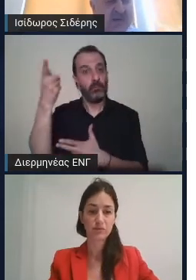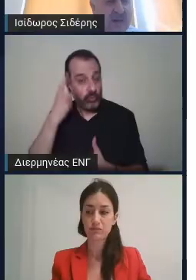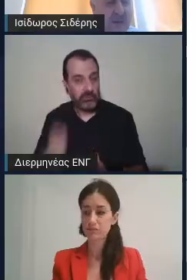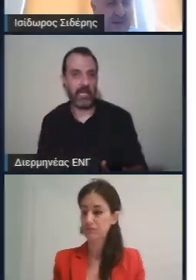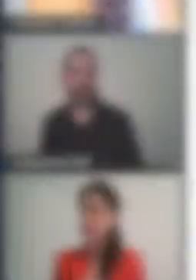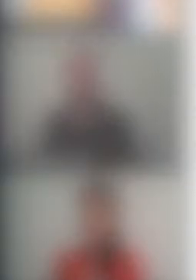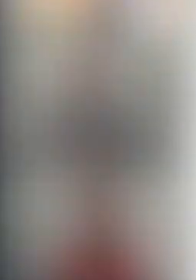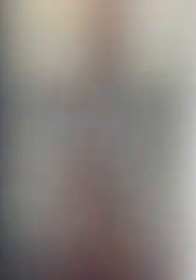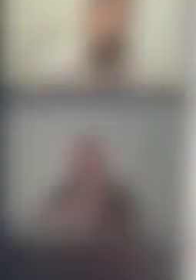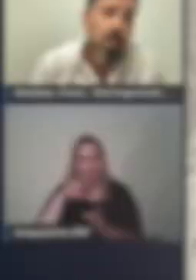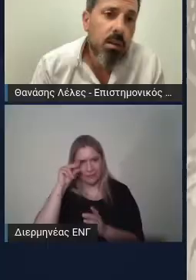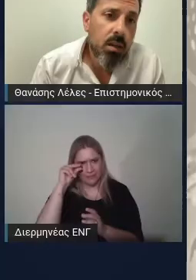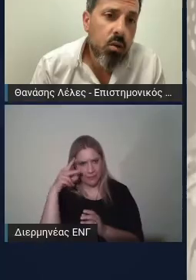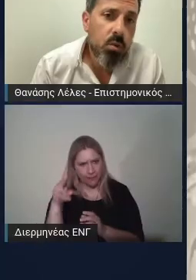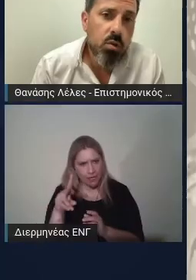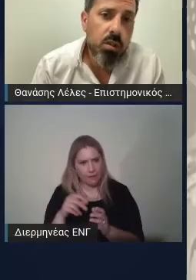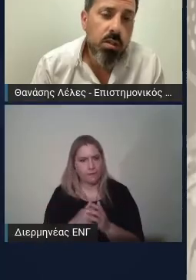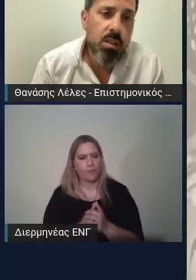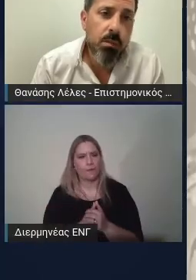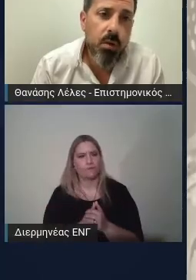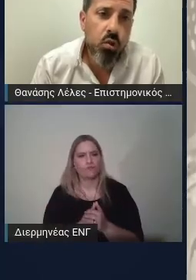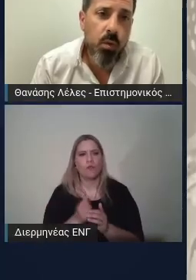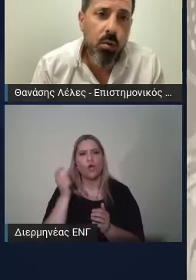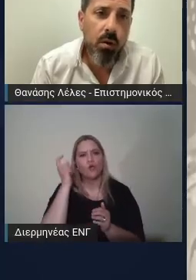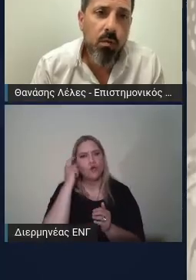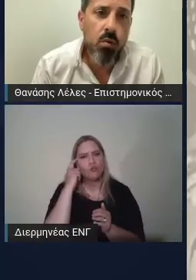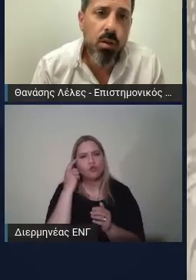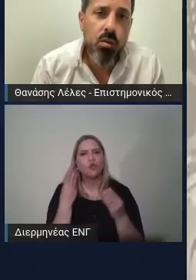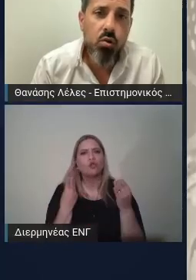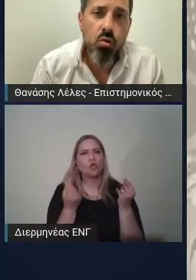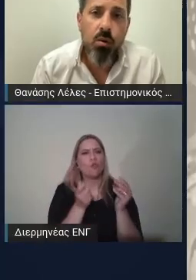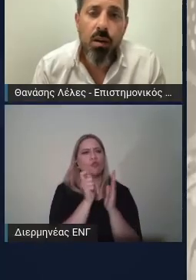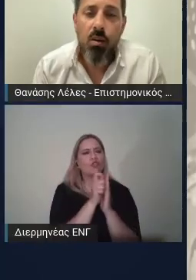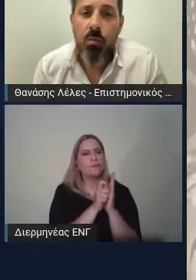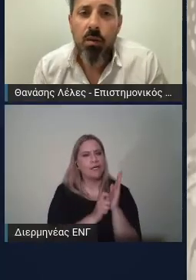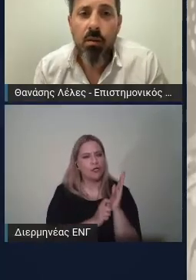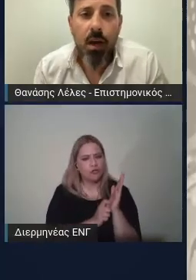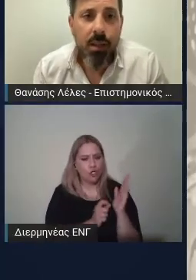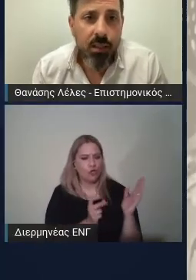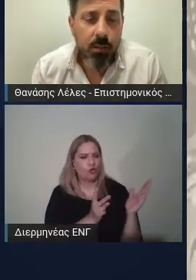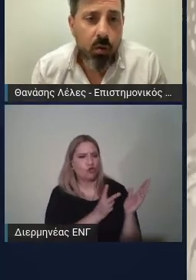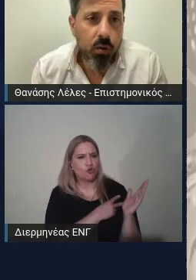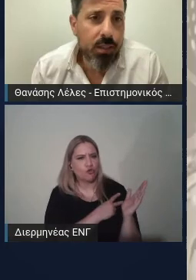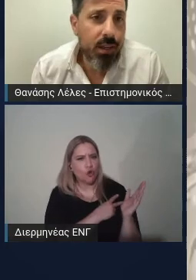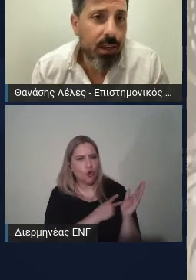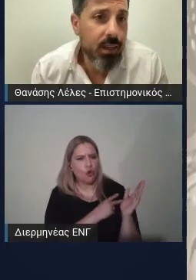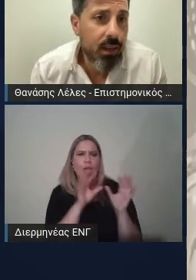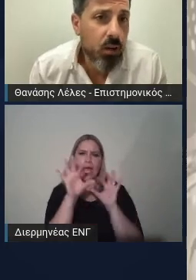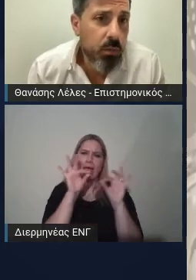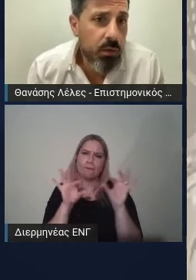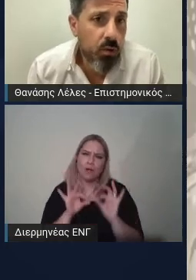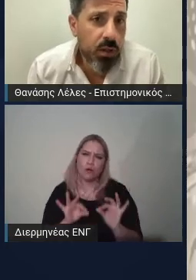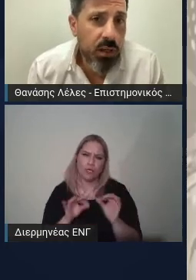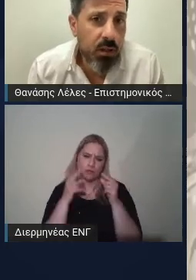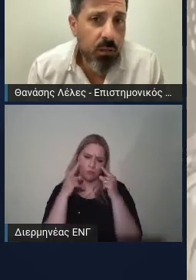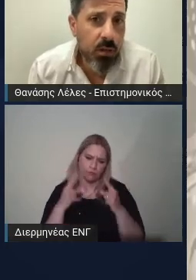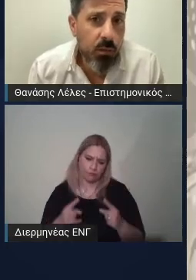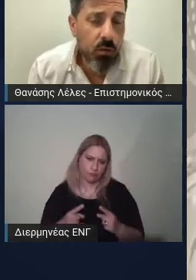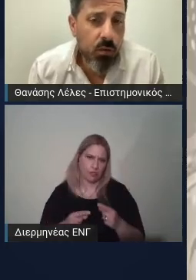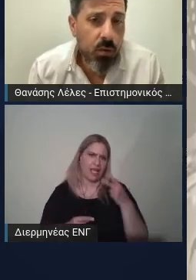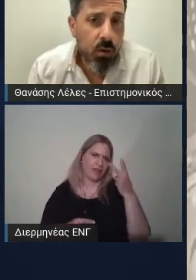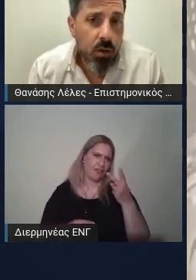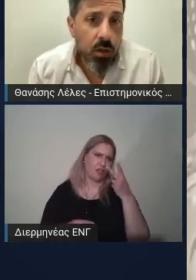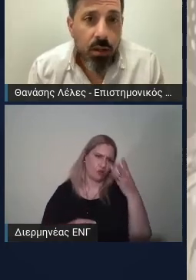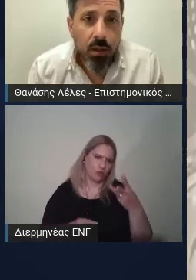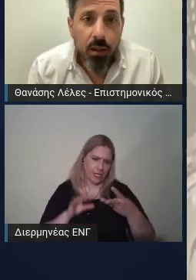είναι περιζήτητο. Και νομίζω ότι στη συμπλήρωση του μηχανογραφικού κρίνεται σωστό να κάνουμε αρκετές επιλογές. Δεν χρειάζεται να διαλέξουμε 2 και 3 τμήματα